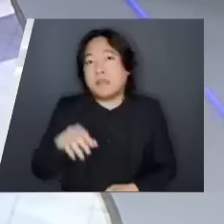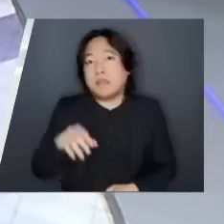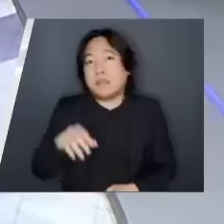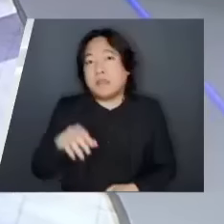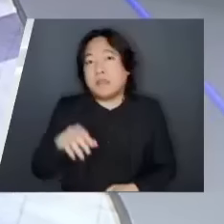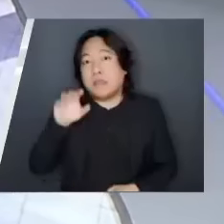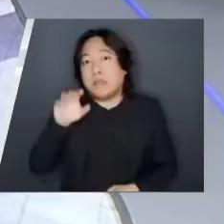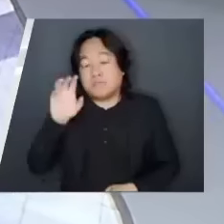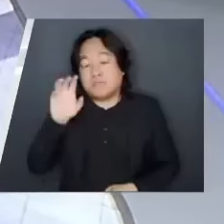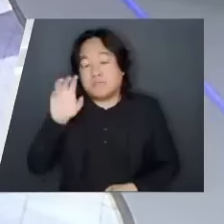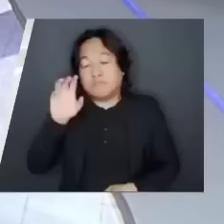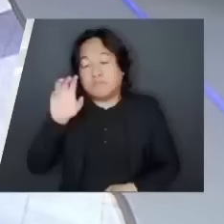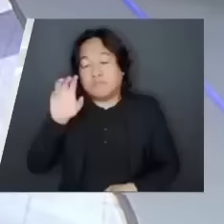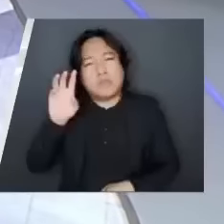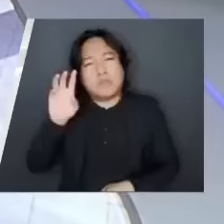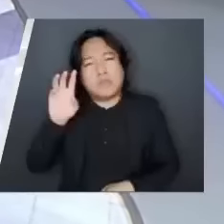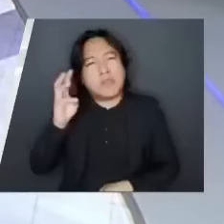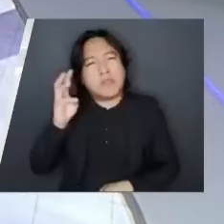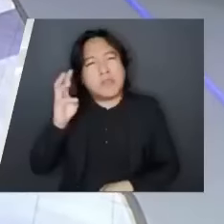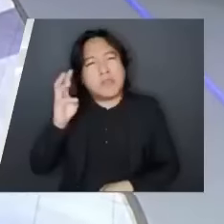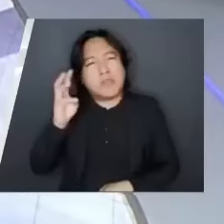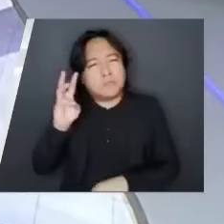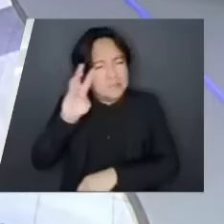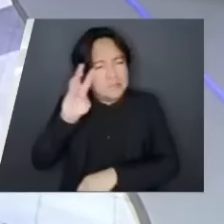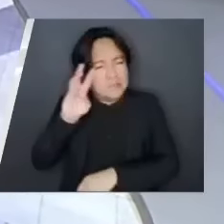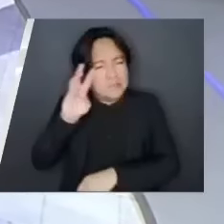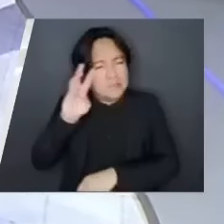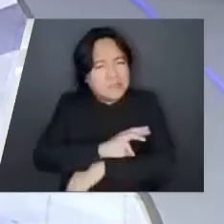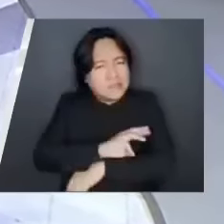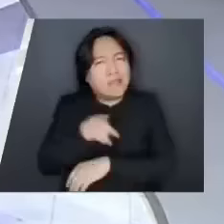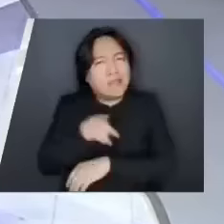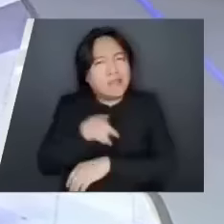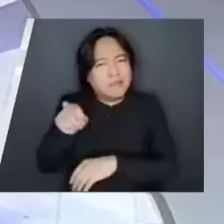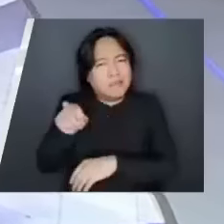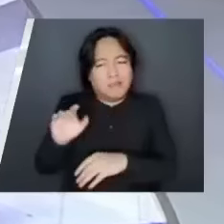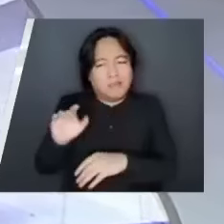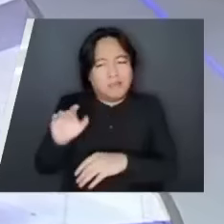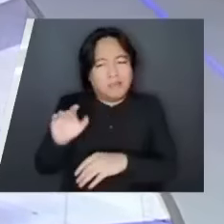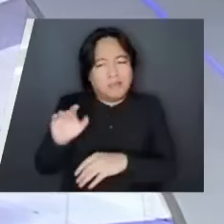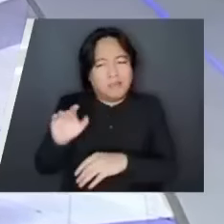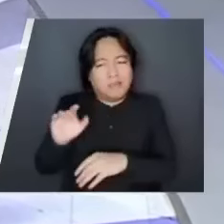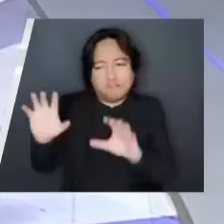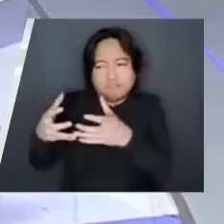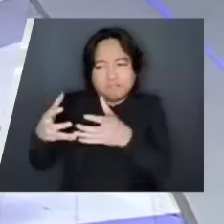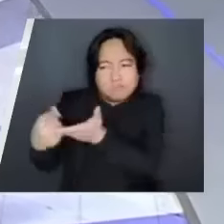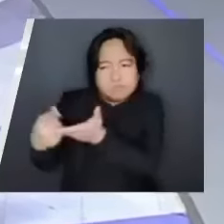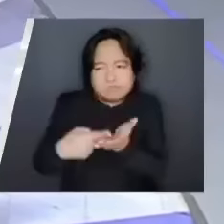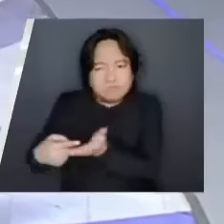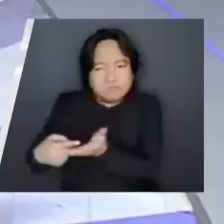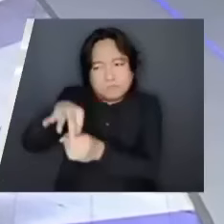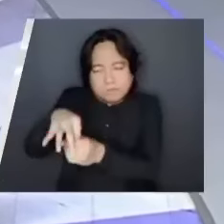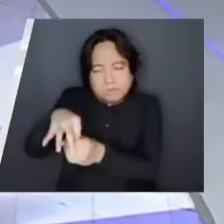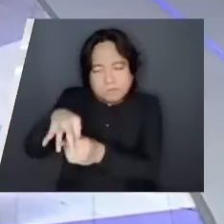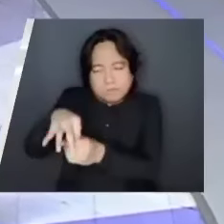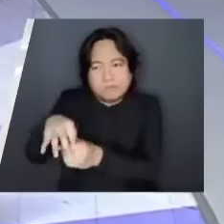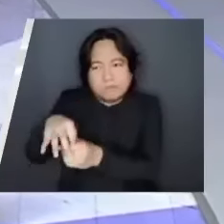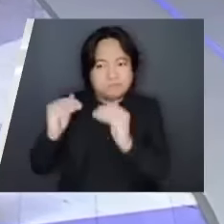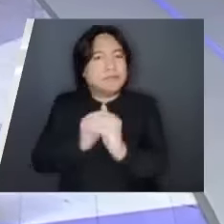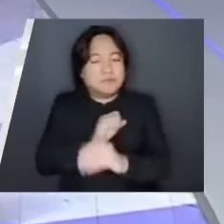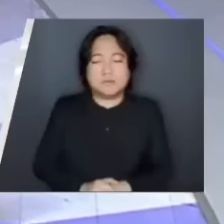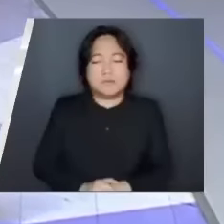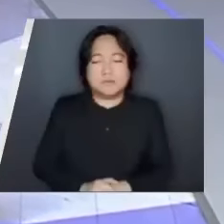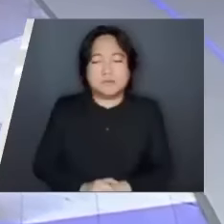Kamara, magkakaroon naman ng impeachment trial sa Senado. 2/3 ng boto ng mga senador ang kailangan para makonvict ang opisyal